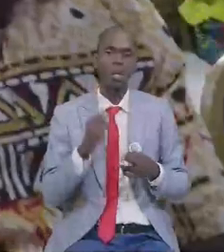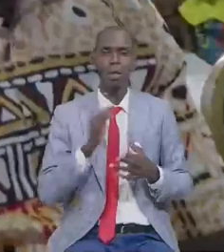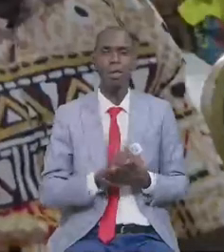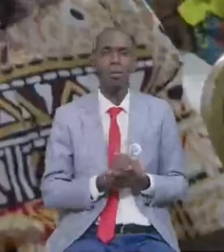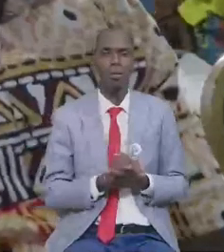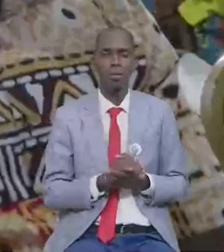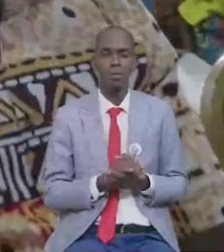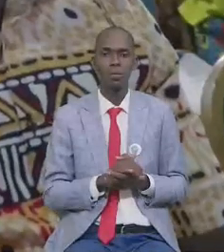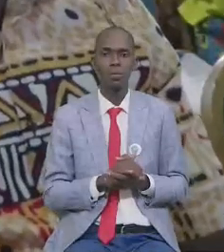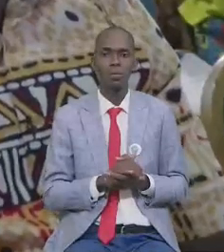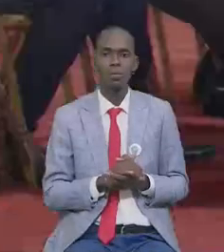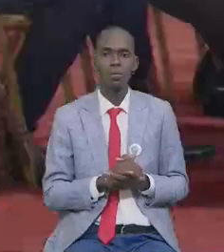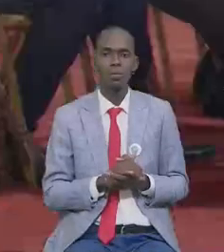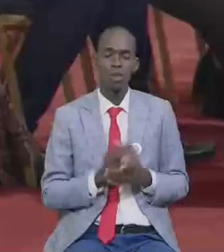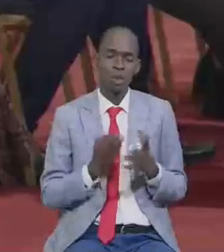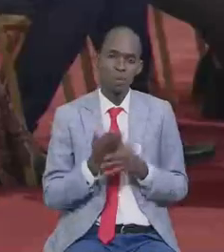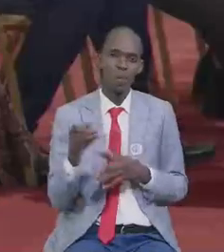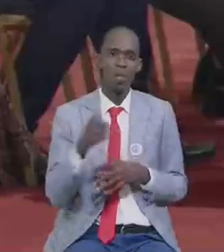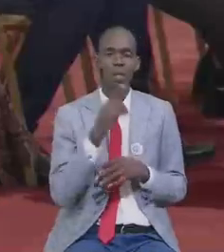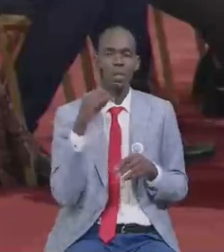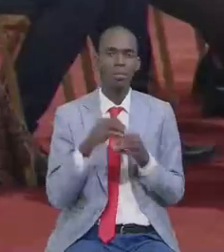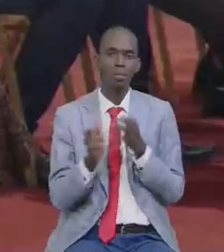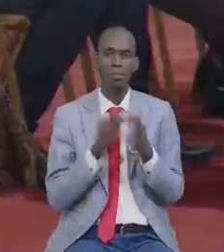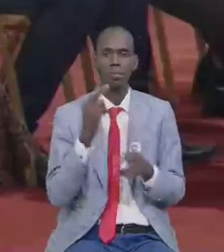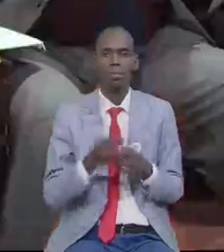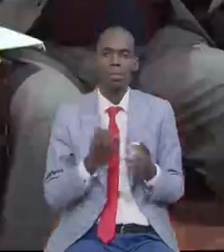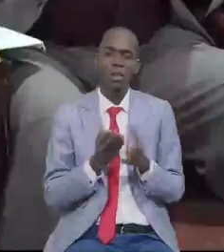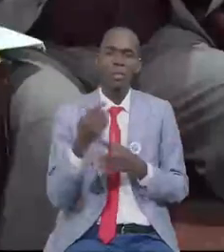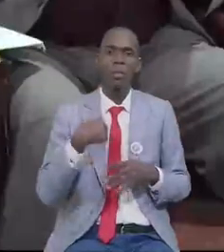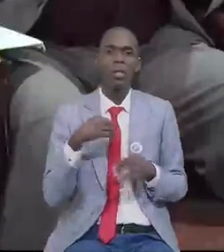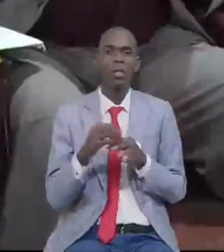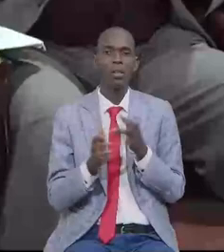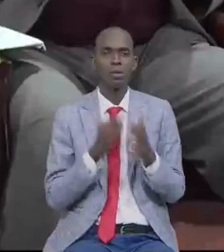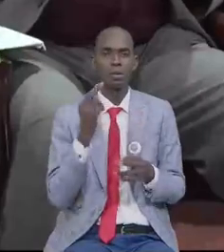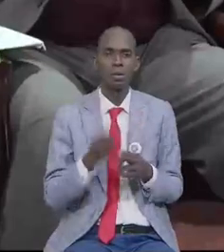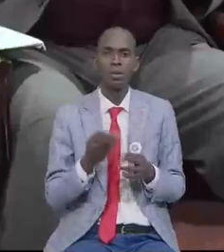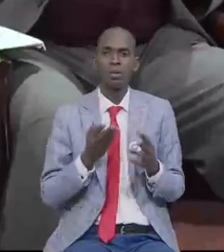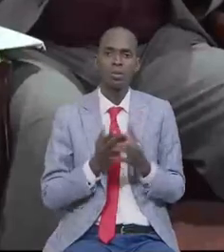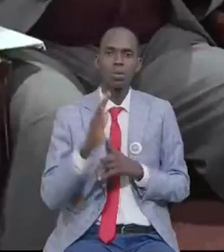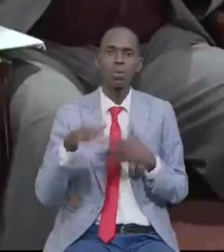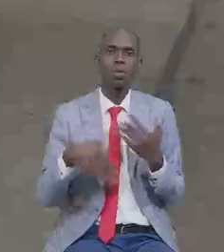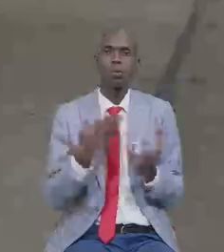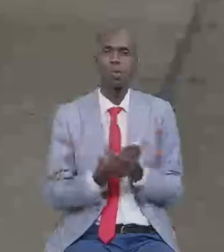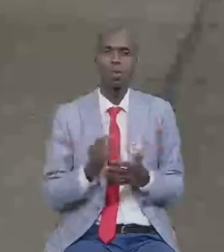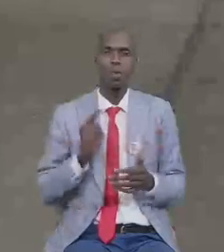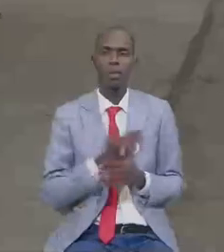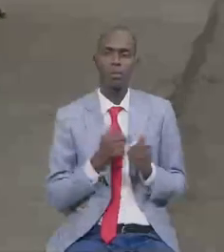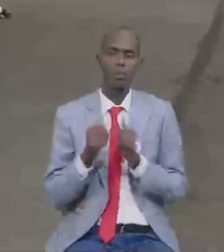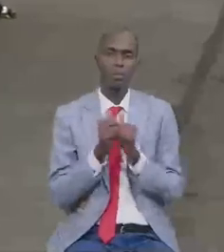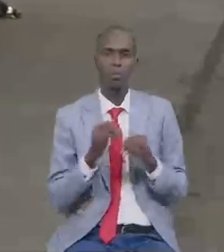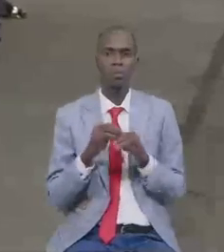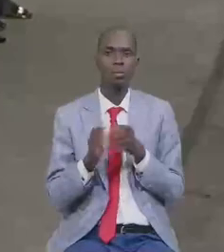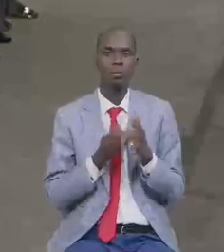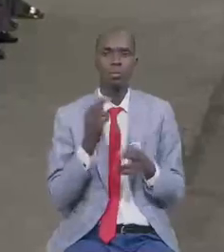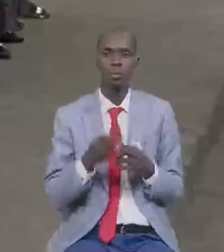Par toi. Par moi. Par nous tous, premièrement,